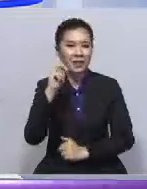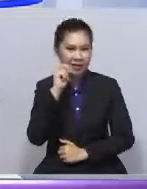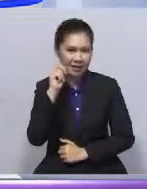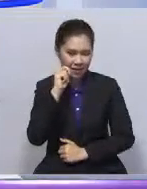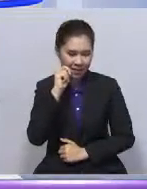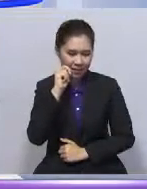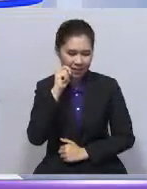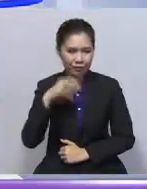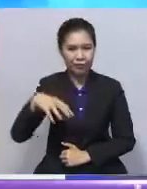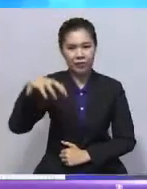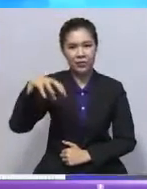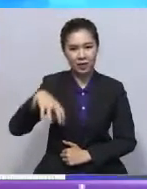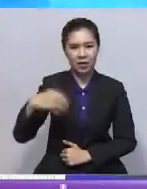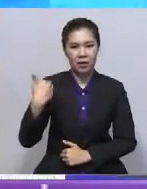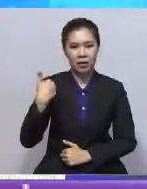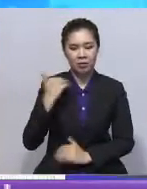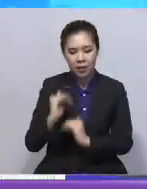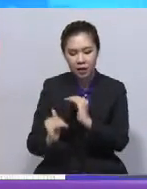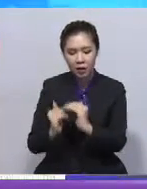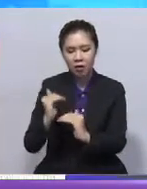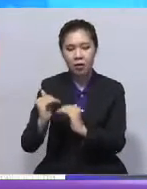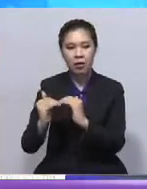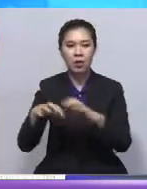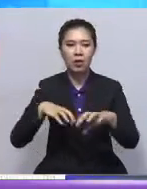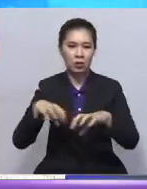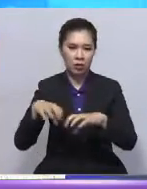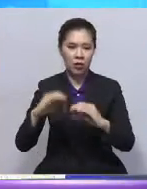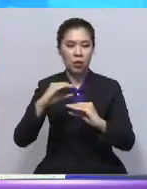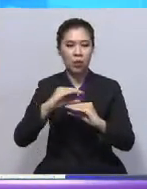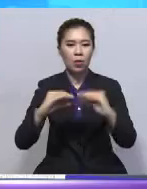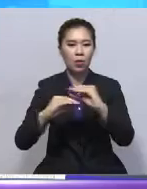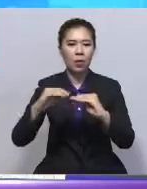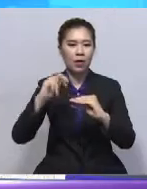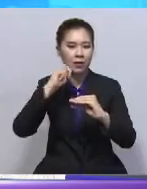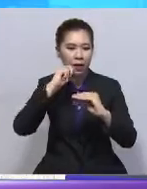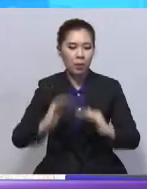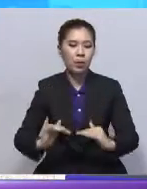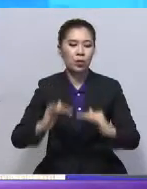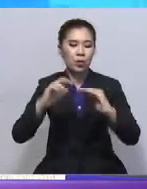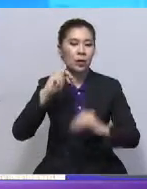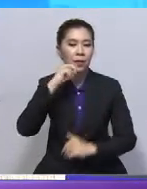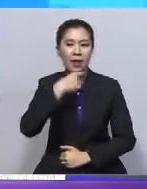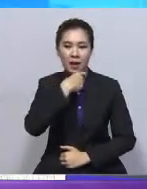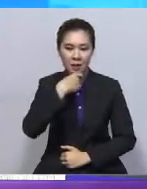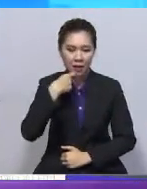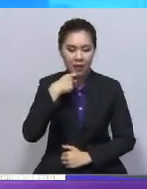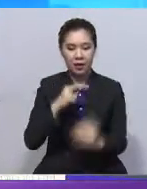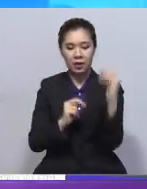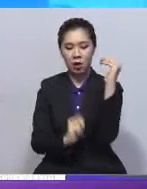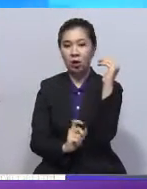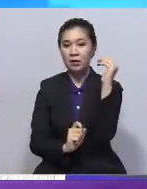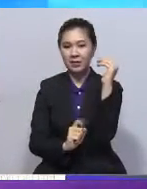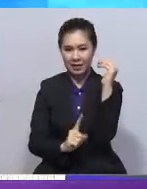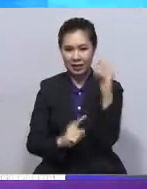โดยกรมชลประทานได้เดินหน้าขับเคลื่อนโครงการอันเนื่องมาจากพระราชดำริแก้ไขปัญหาน้ำท่วมและภัยแล้งในจังหวัดนครศรีธรรมราชค